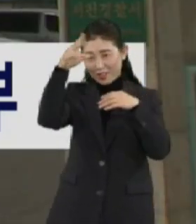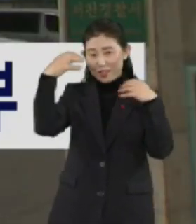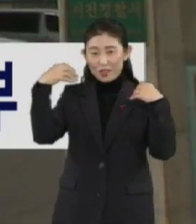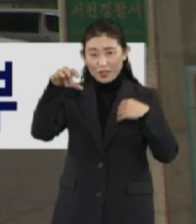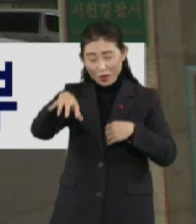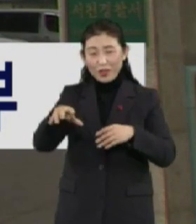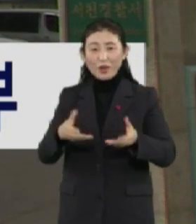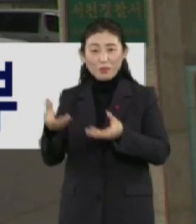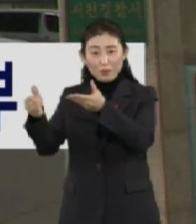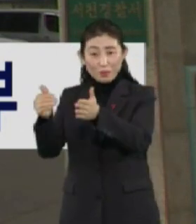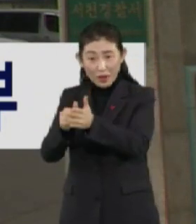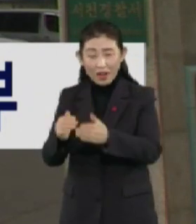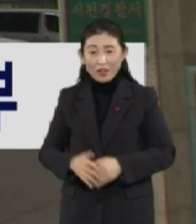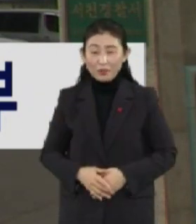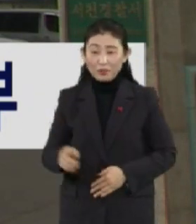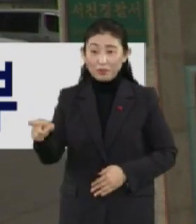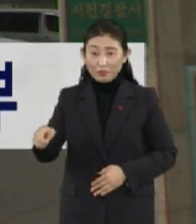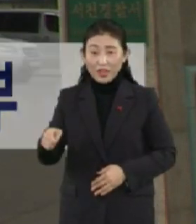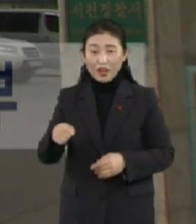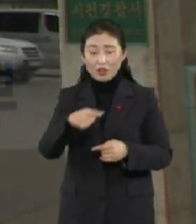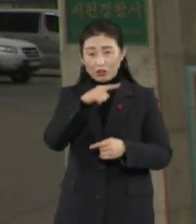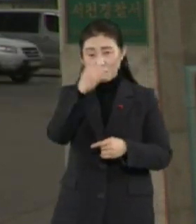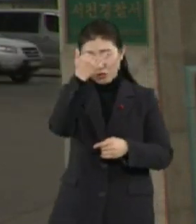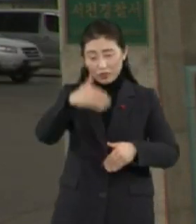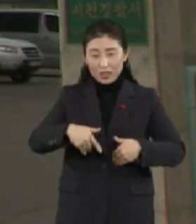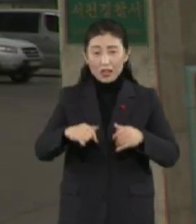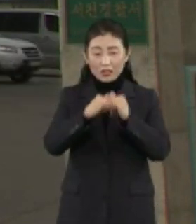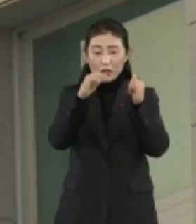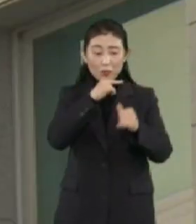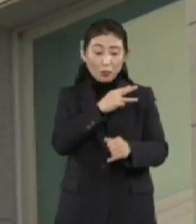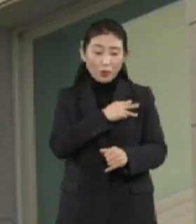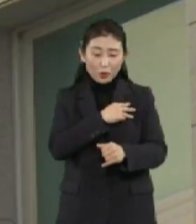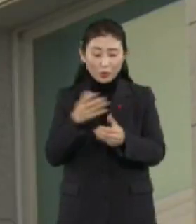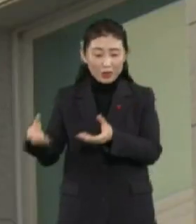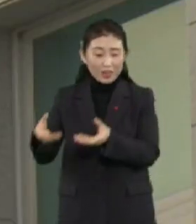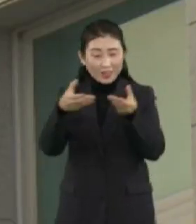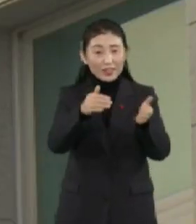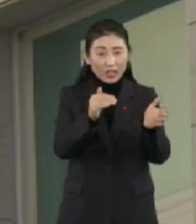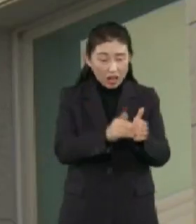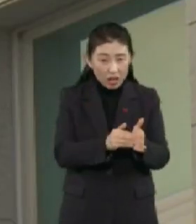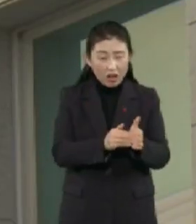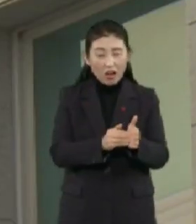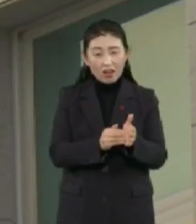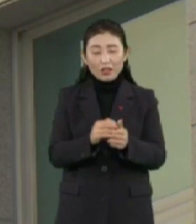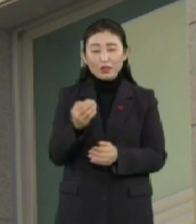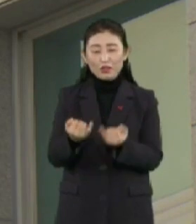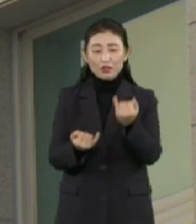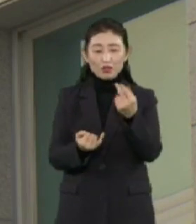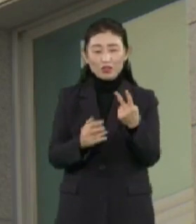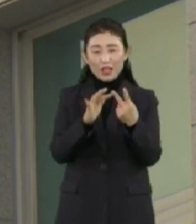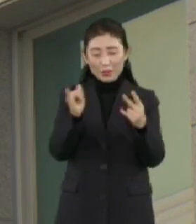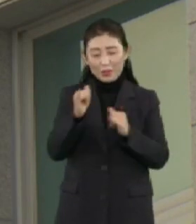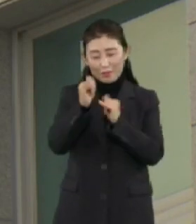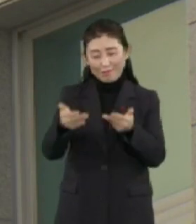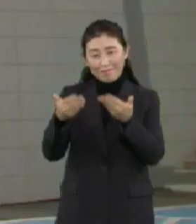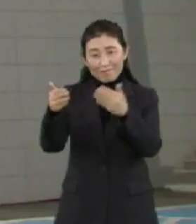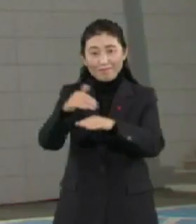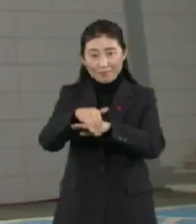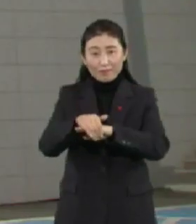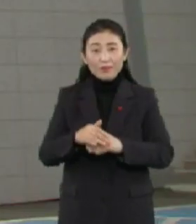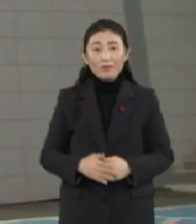기부했습니다. 서천경찰서는 기부금을 충남 사회복지 공동모금회에 전달하고 자매에게 상장을 수여할